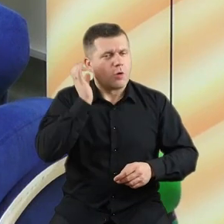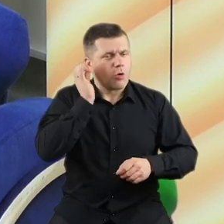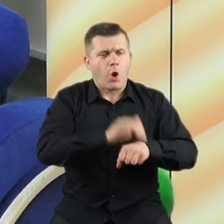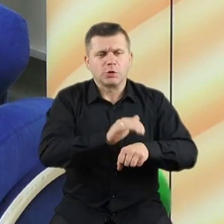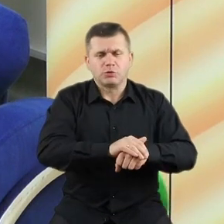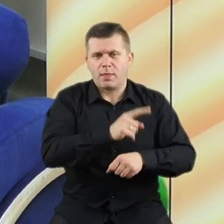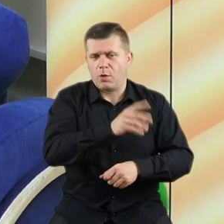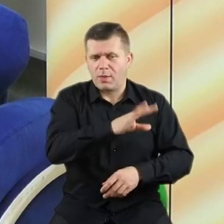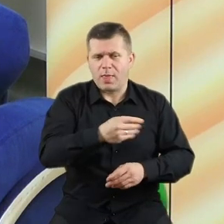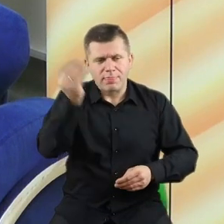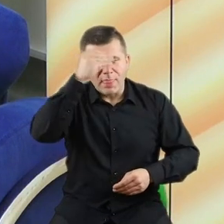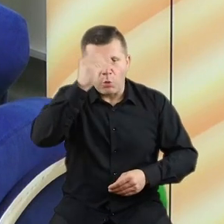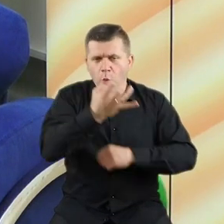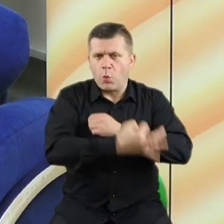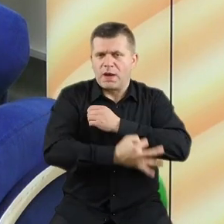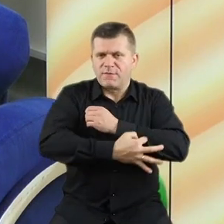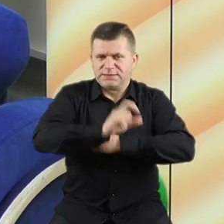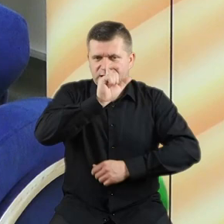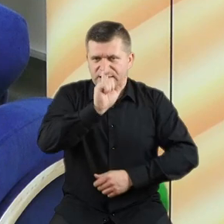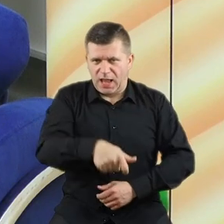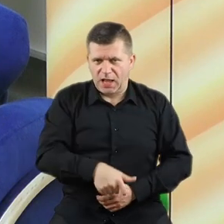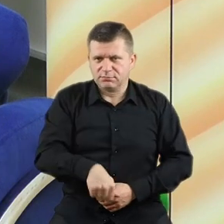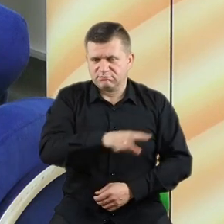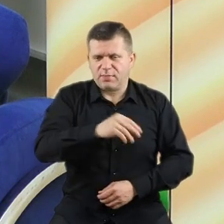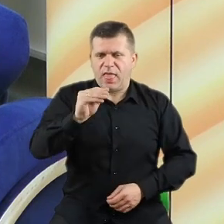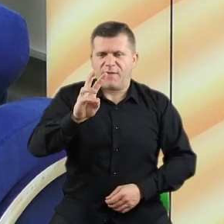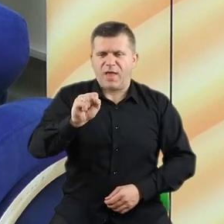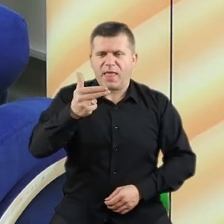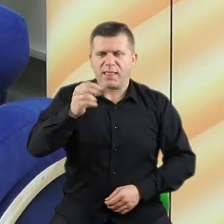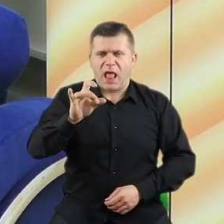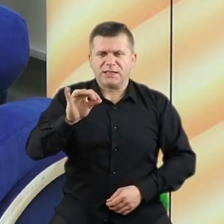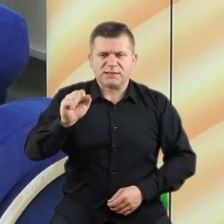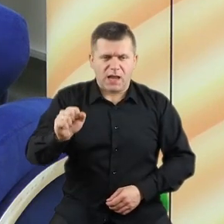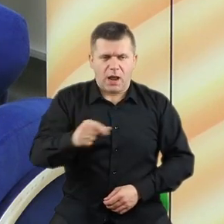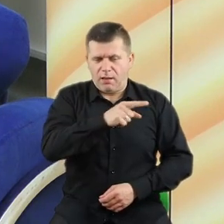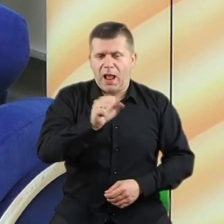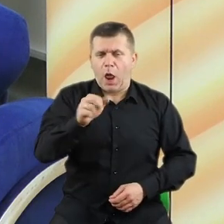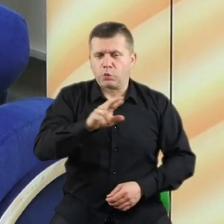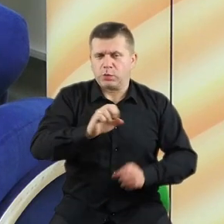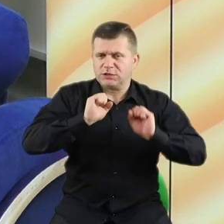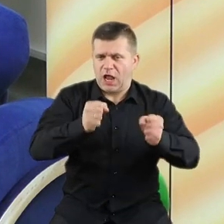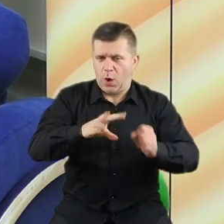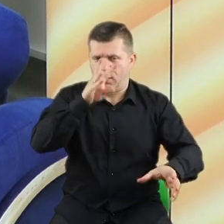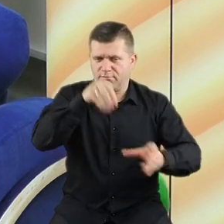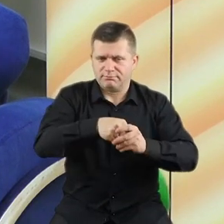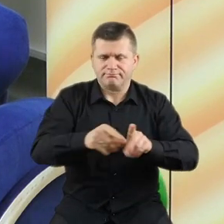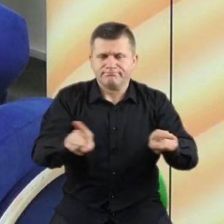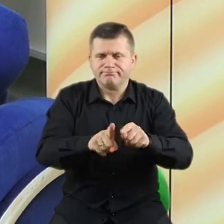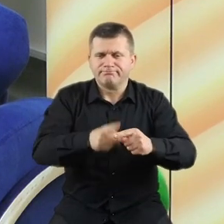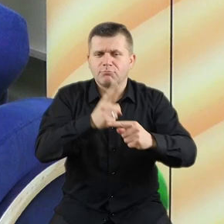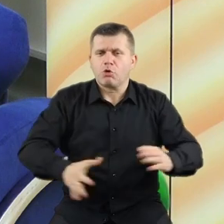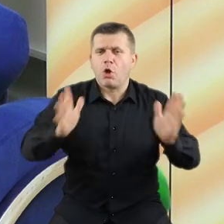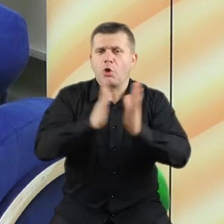ewangeliczką. I ona jest naukowczynią na Uniwersytecie Gdańskim, ale jest ewangeliczką i pan Artur po prostu działa w tym